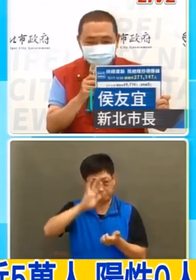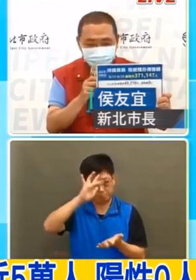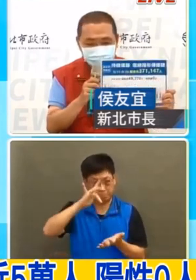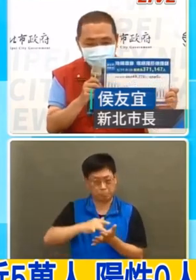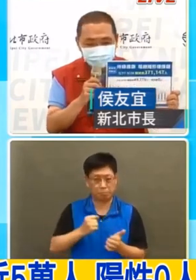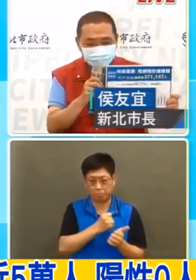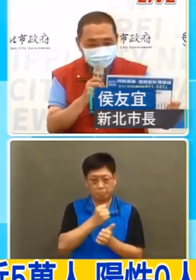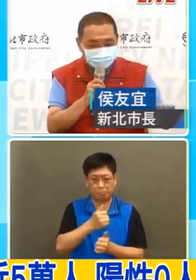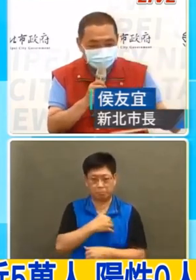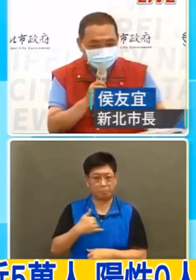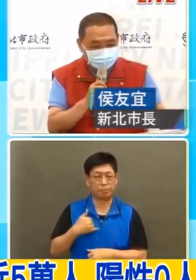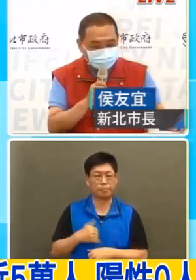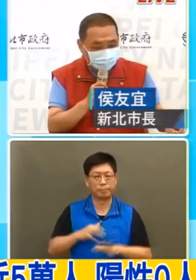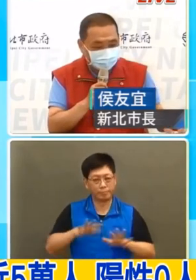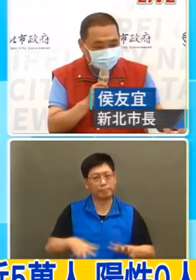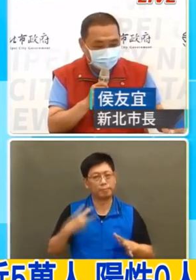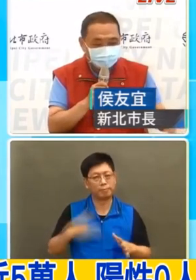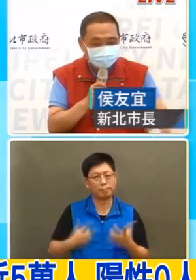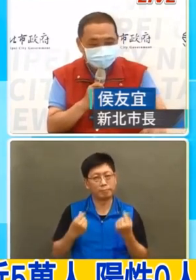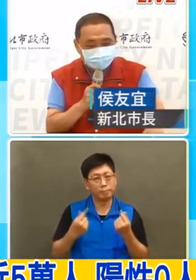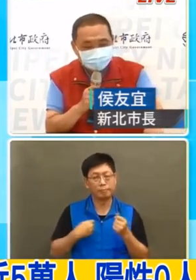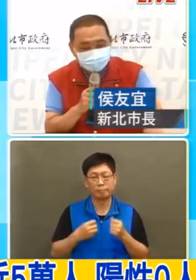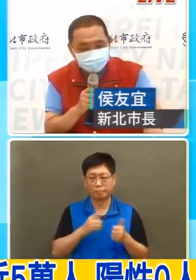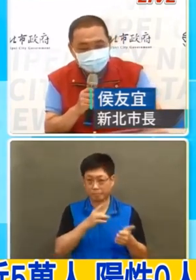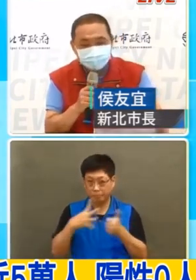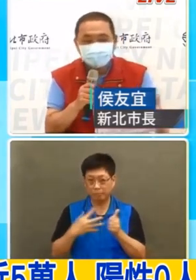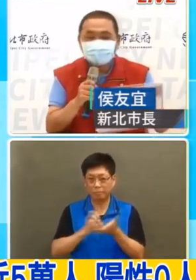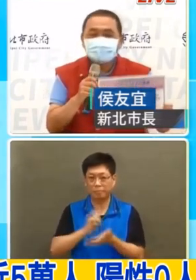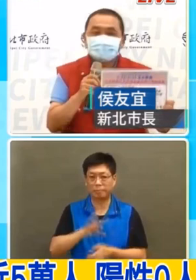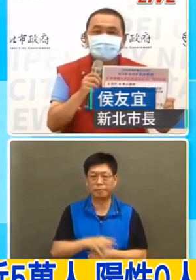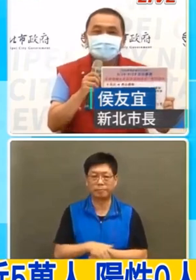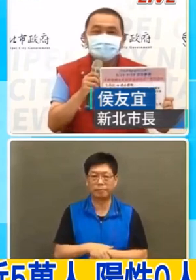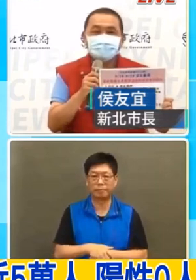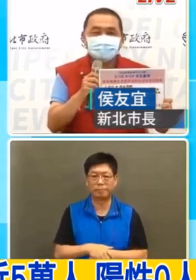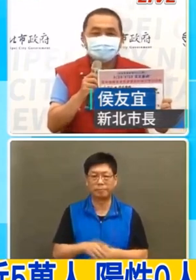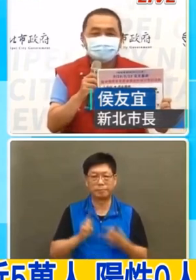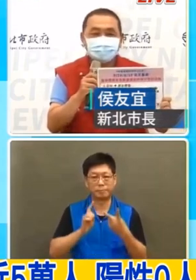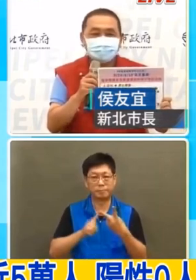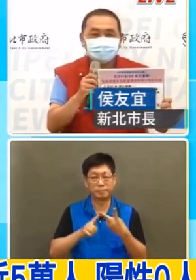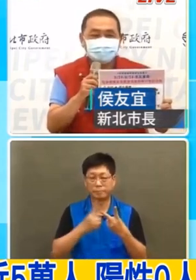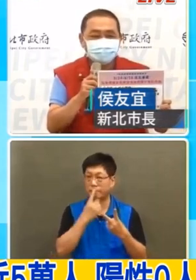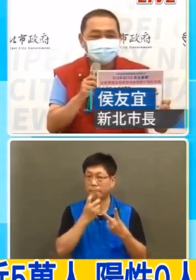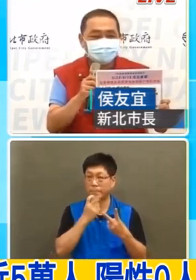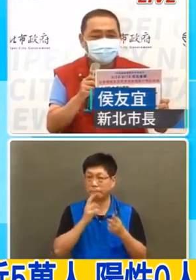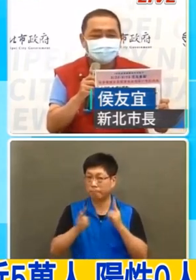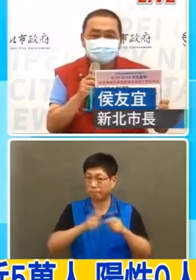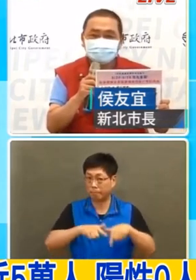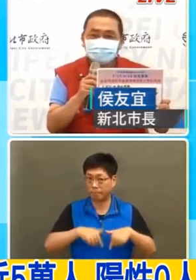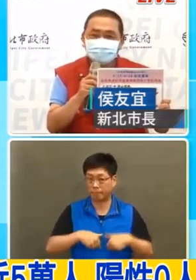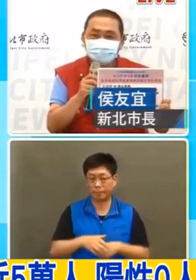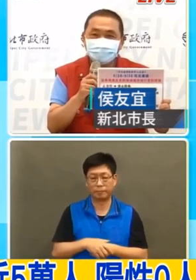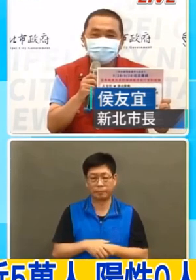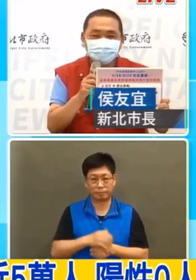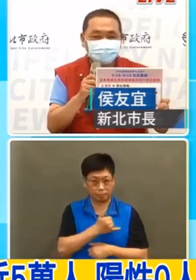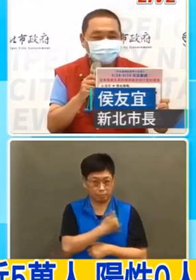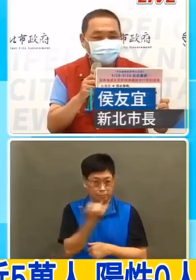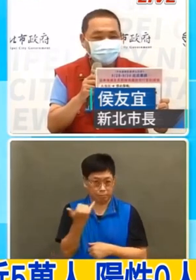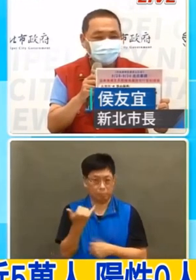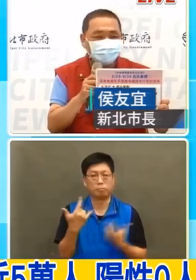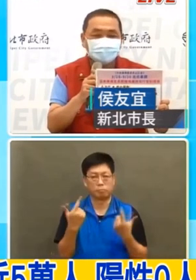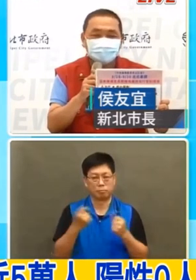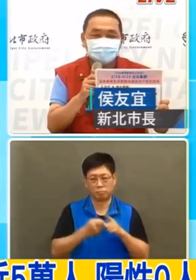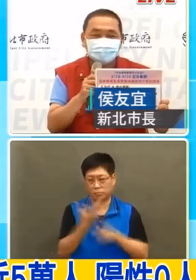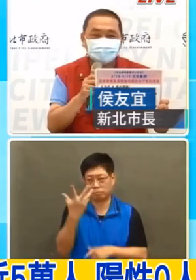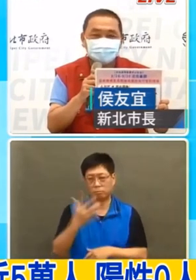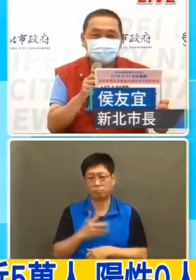控制，所以在这里特别借这个机会报告。另外，中央疫情指挥中心在礼拜6有一个公